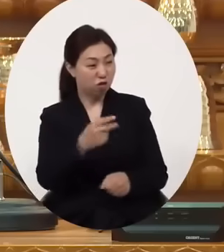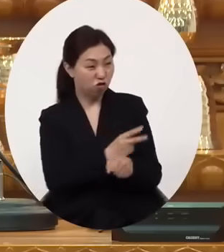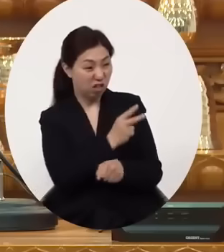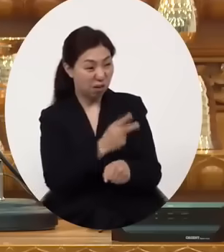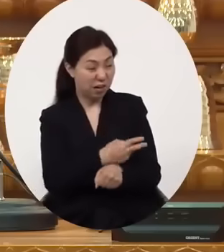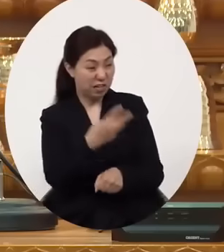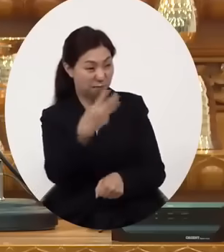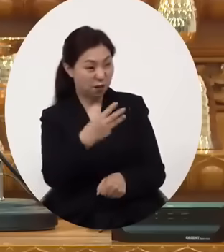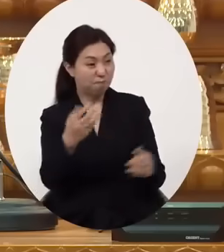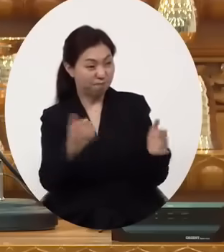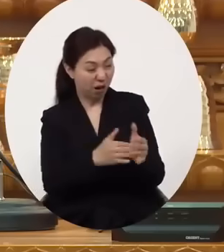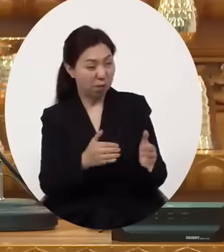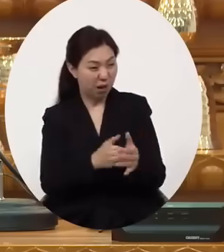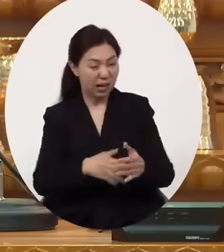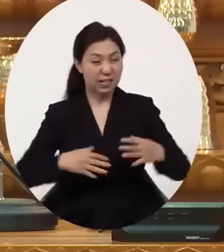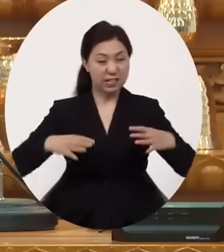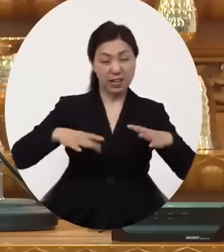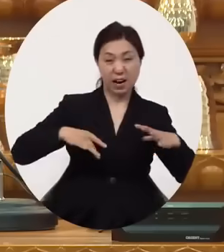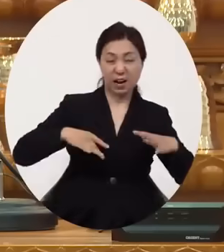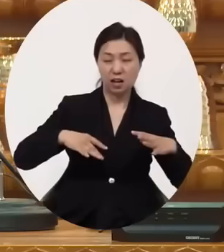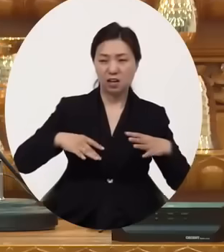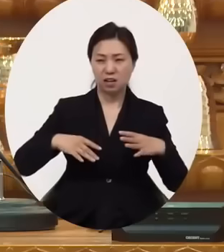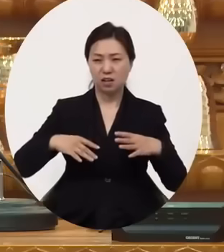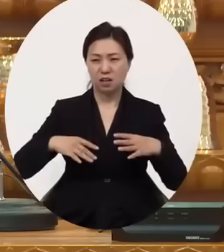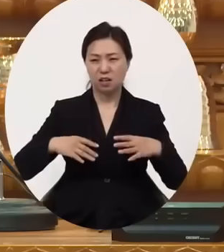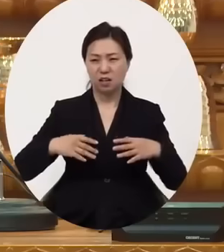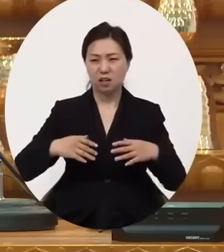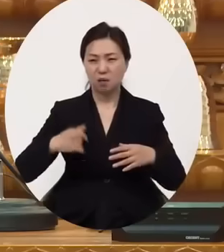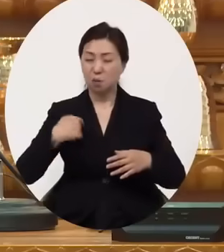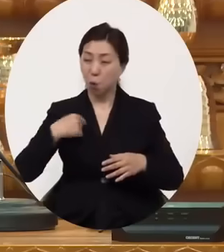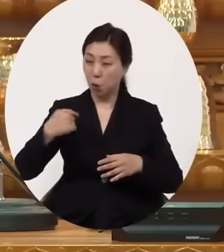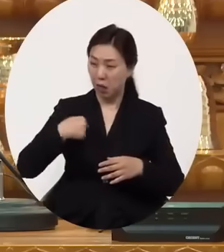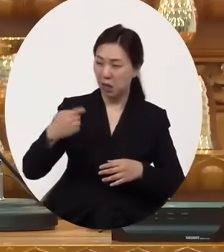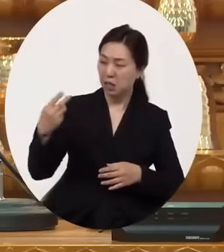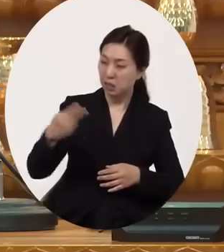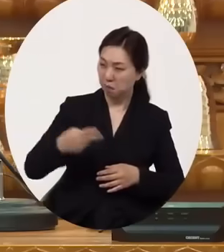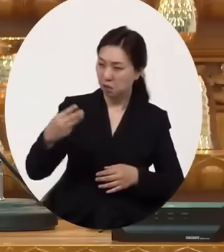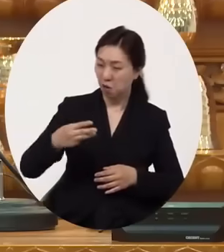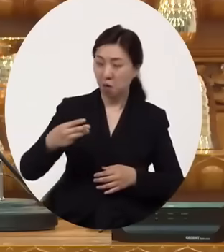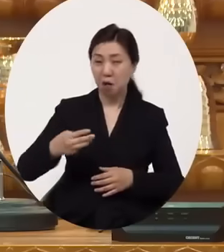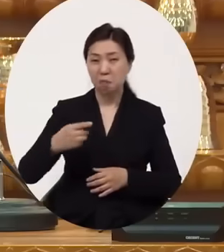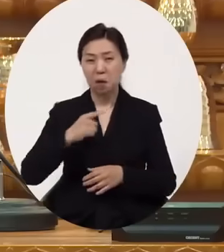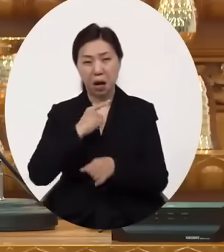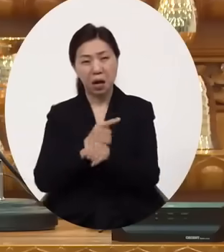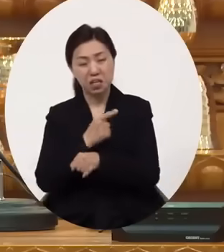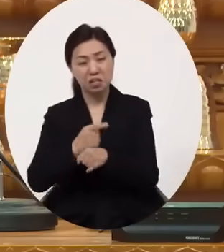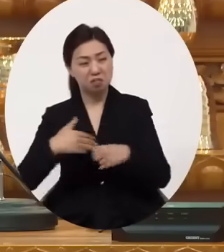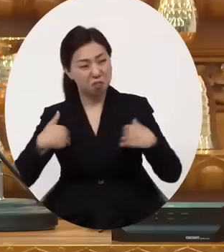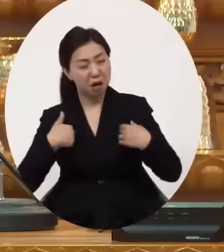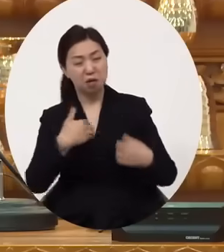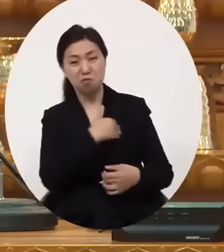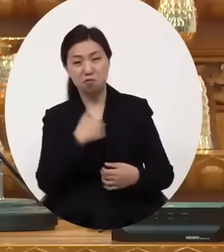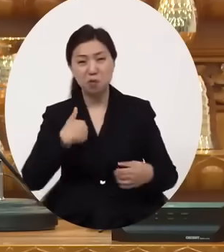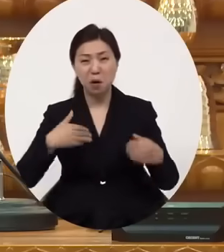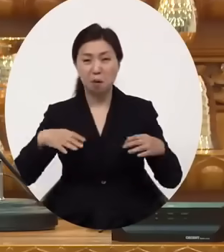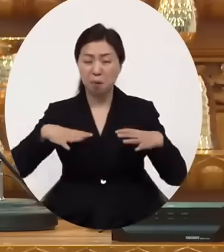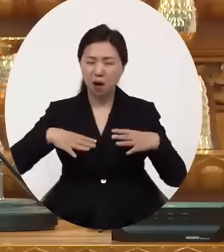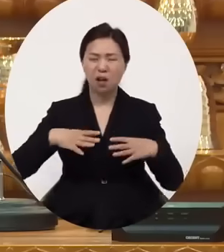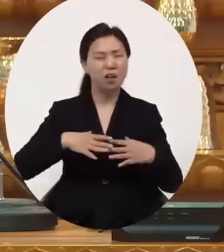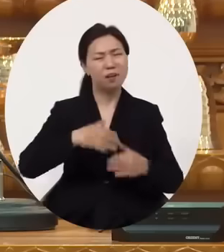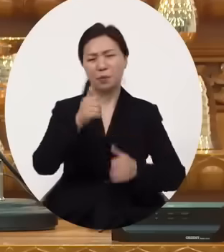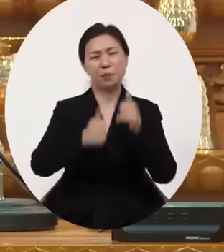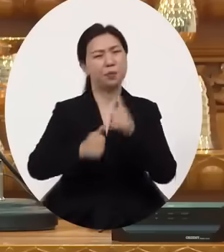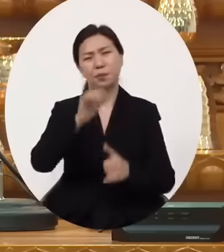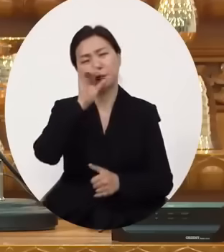뭐 자기는 뭐 2시간 만에 뭐 3,000배를 다 했네. 이런 식으로는 점점 1,000배를 다 했네. 이런 식으로 하면 무릎에 충격이 가기